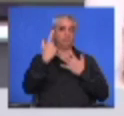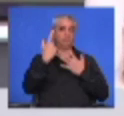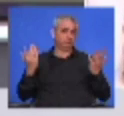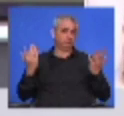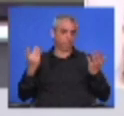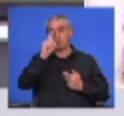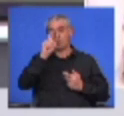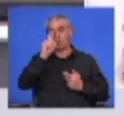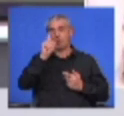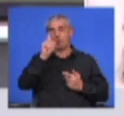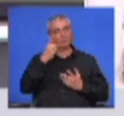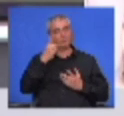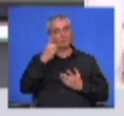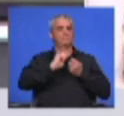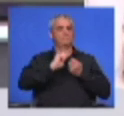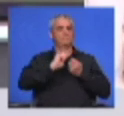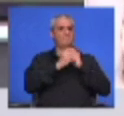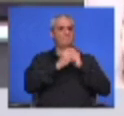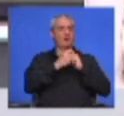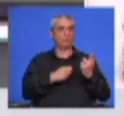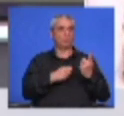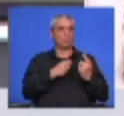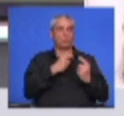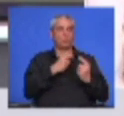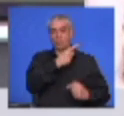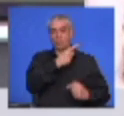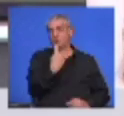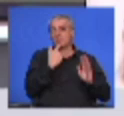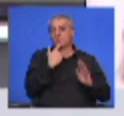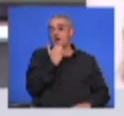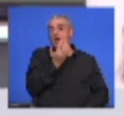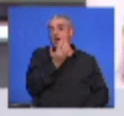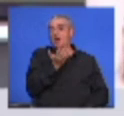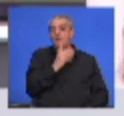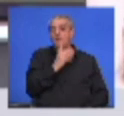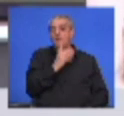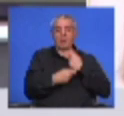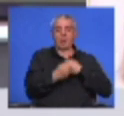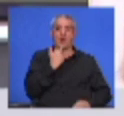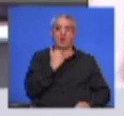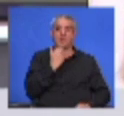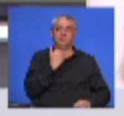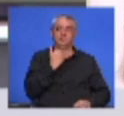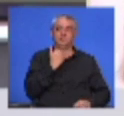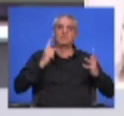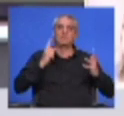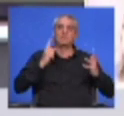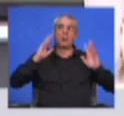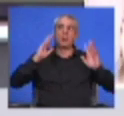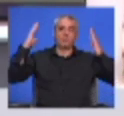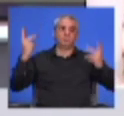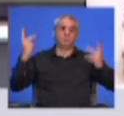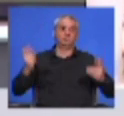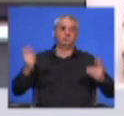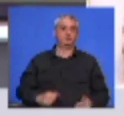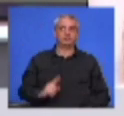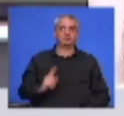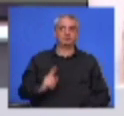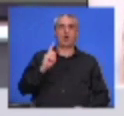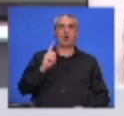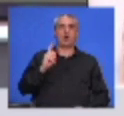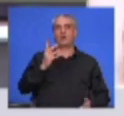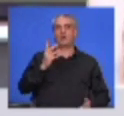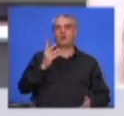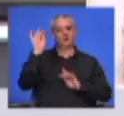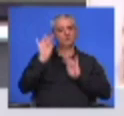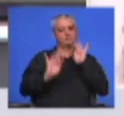מהוגי הרפורמות, אז הוא אומר שזה גרוע מאוד לכלכלה הישראלית, זה לא איזה, אתה יודע, איזה BDS כמו